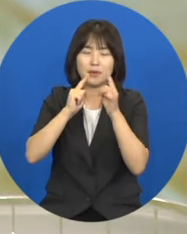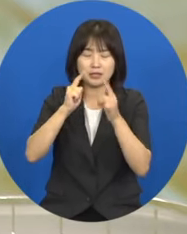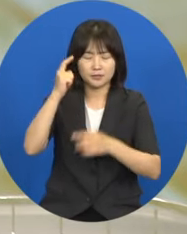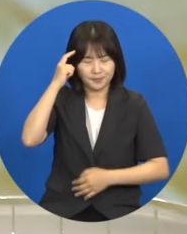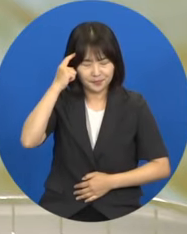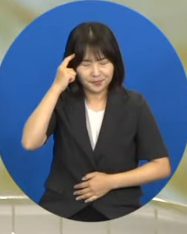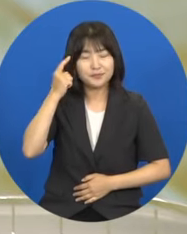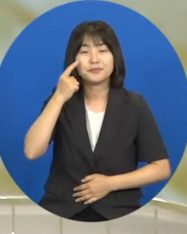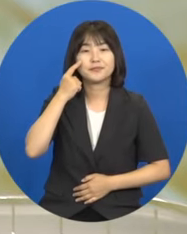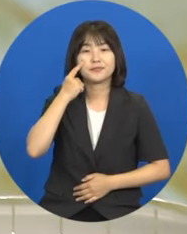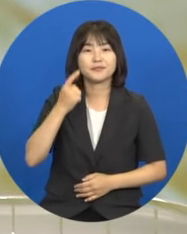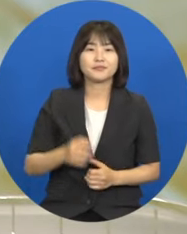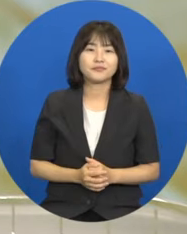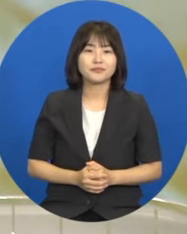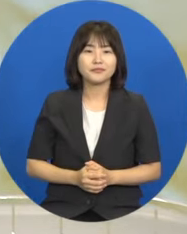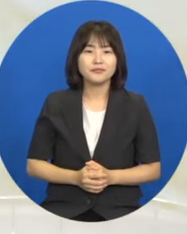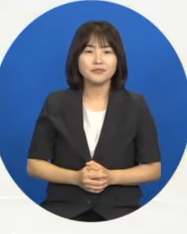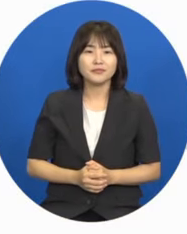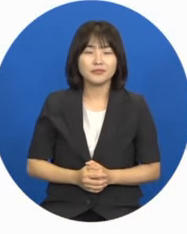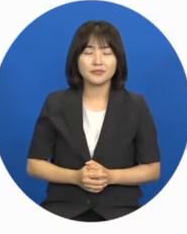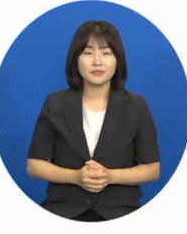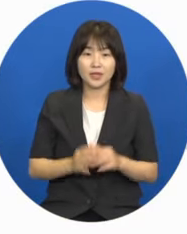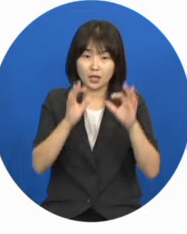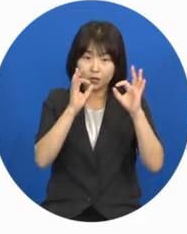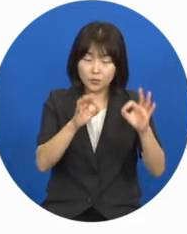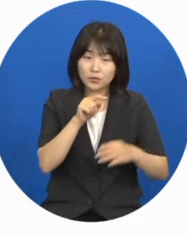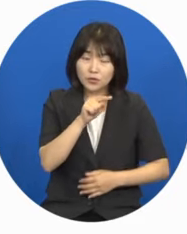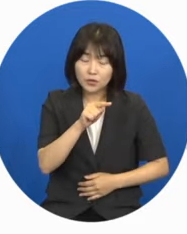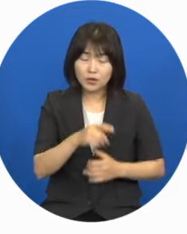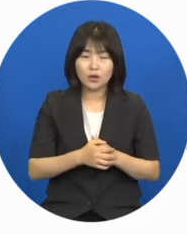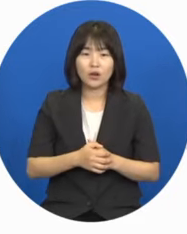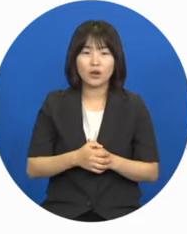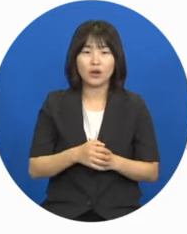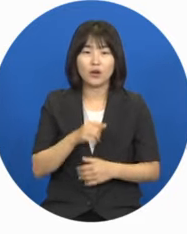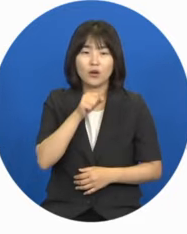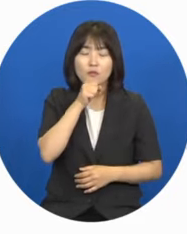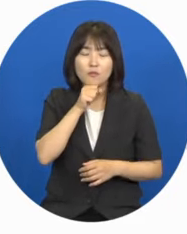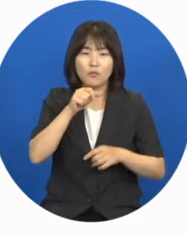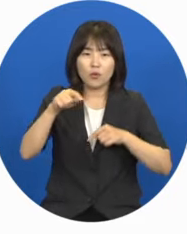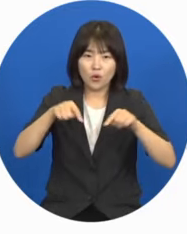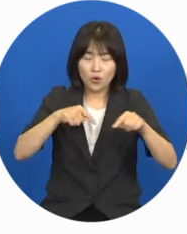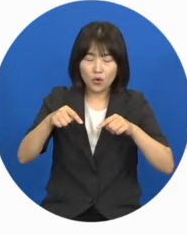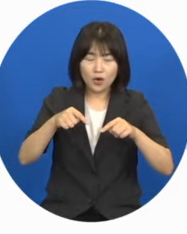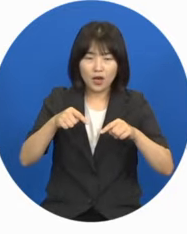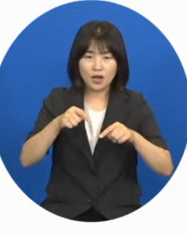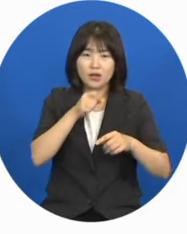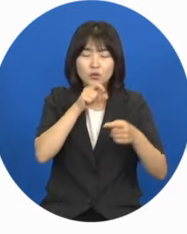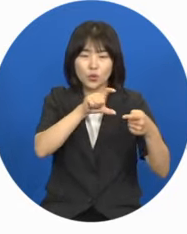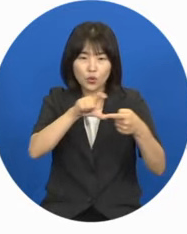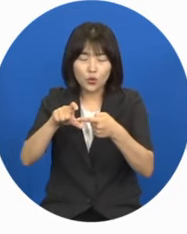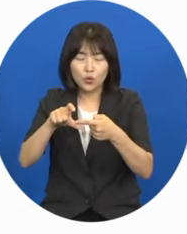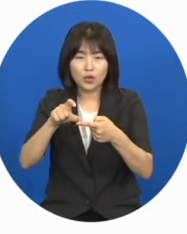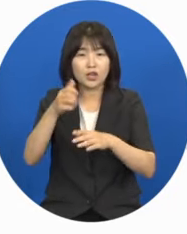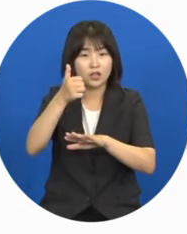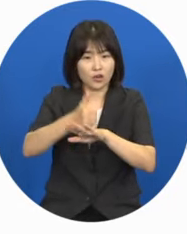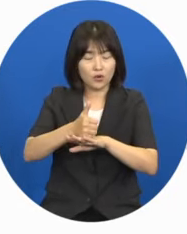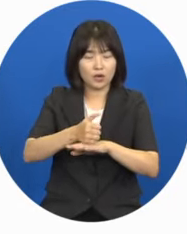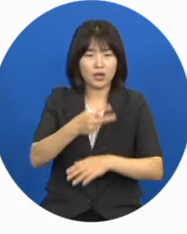갖도록 하겠습니다. 보시는 그래프는 목회 데이터 연구소에서 통계 조사의 결과입니다.